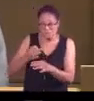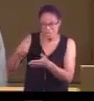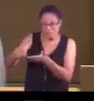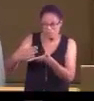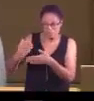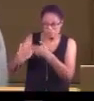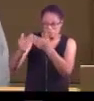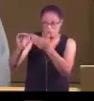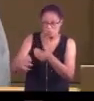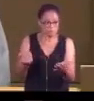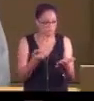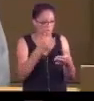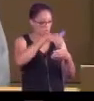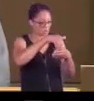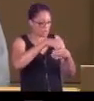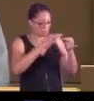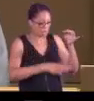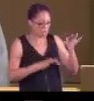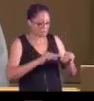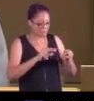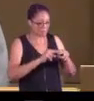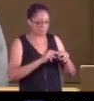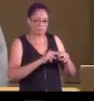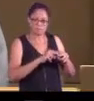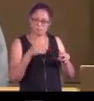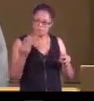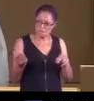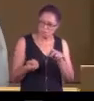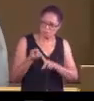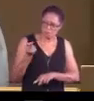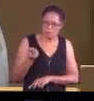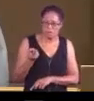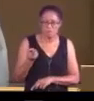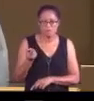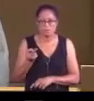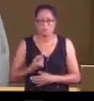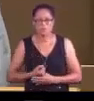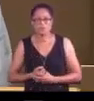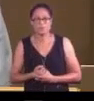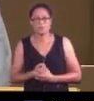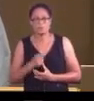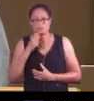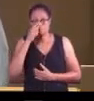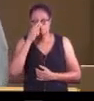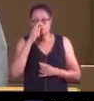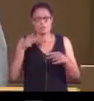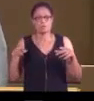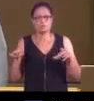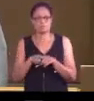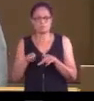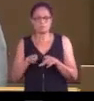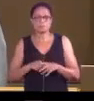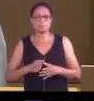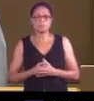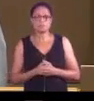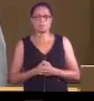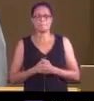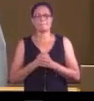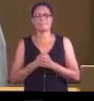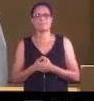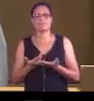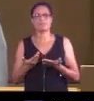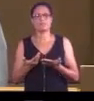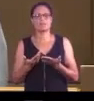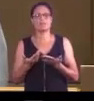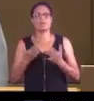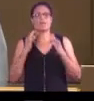n'y a aucune trace dans le bilan. Or, c'est quand même important, cette affaire-là. De même qu'un schéma a été